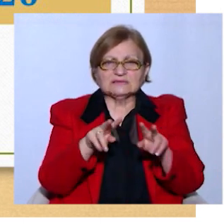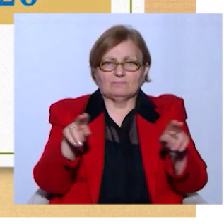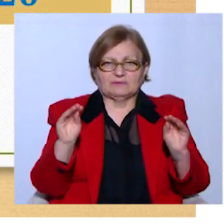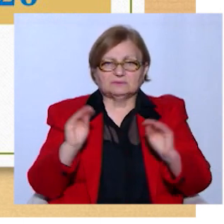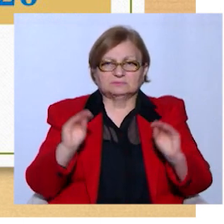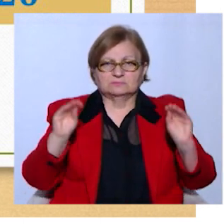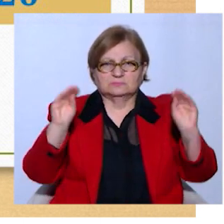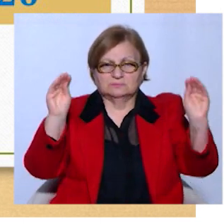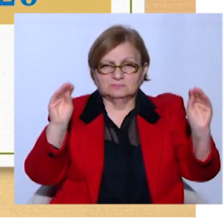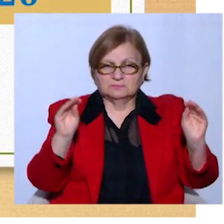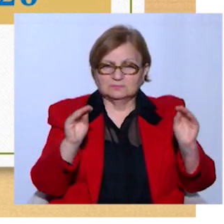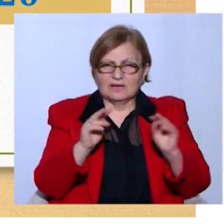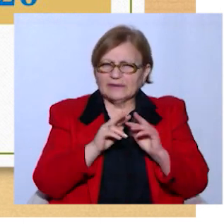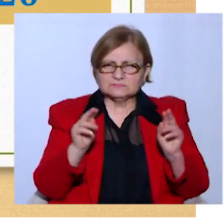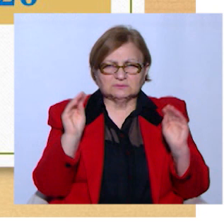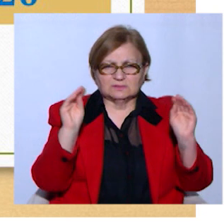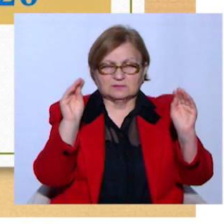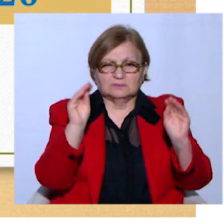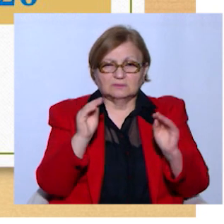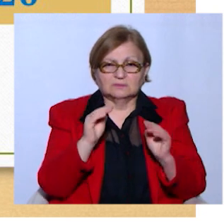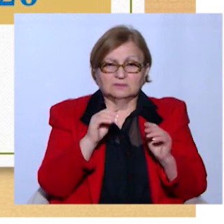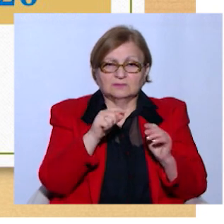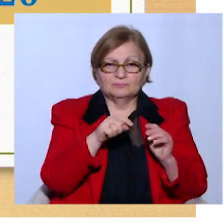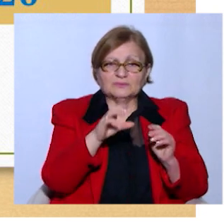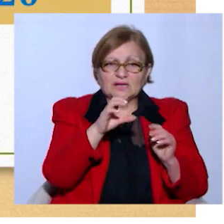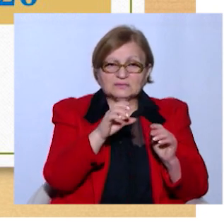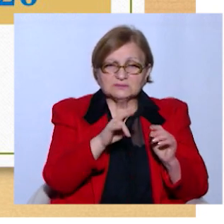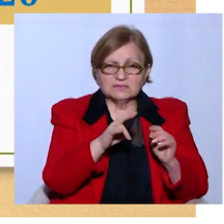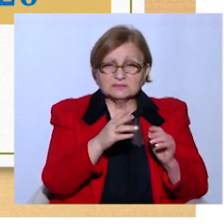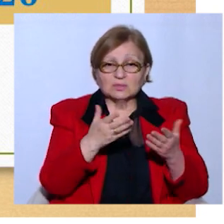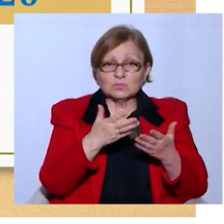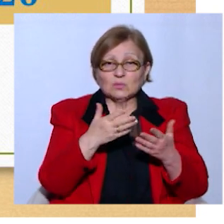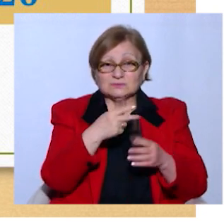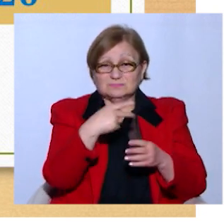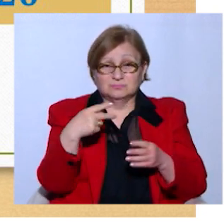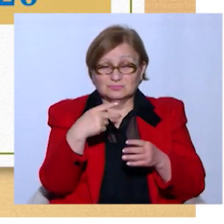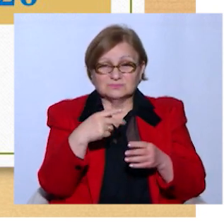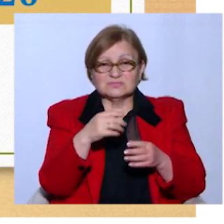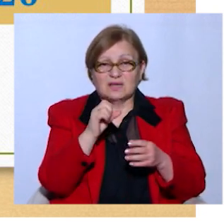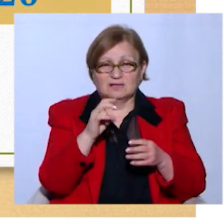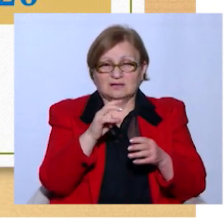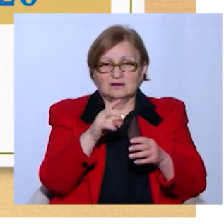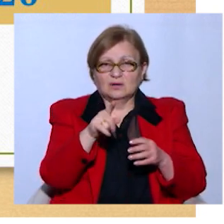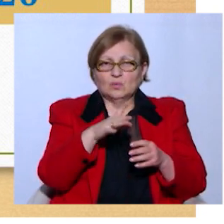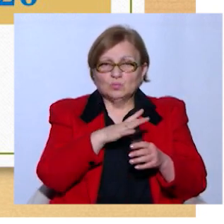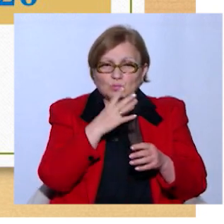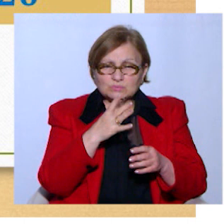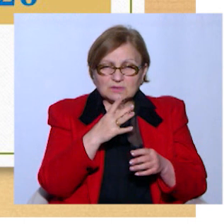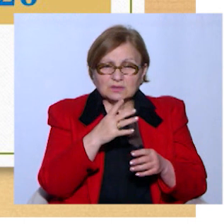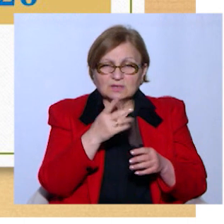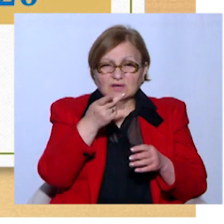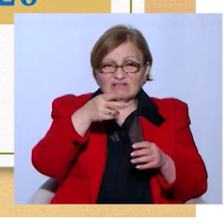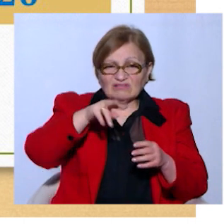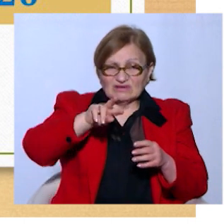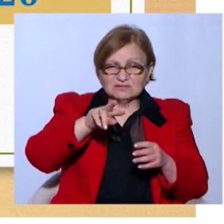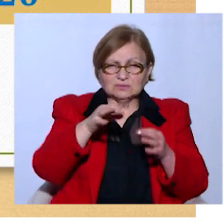იზრდებოდეს. მაშასადამე, ესე იგი, ესენი ეს წარმოვიდგინოთ როგორც ფუნქცია ენის მიმართ, იგი უნდა იყოს როგორც ვიცით